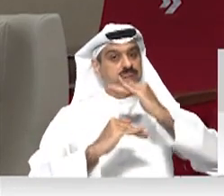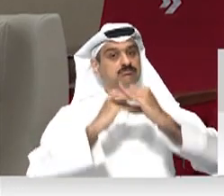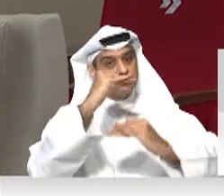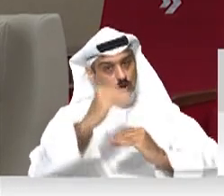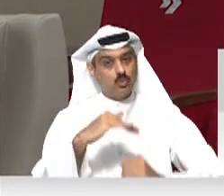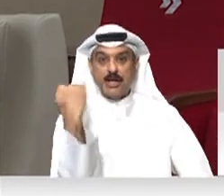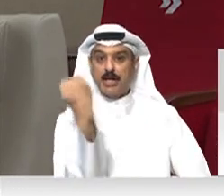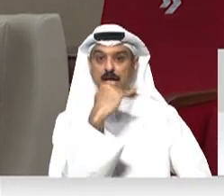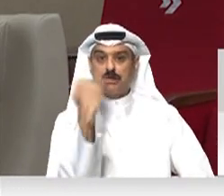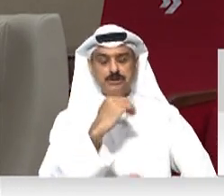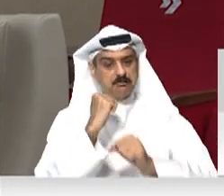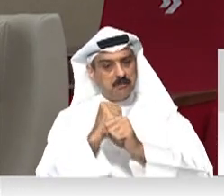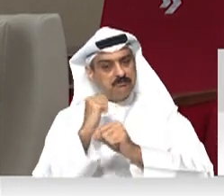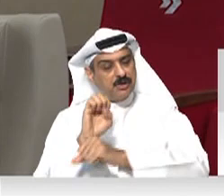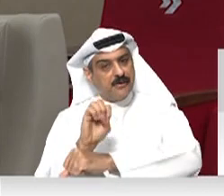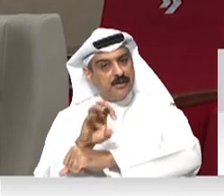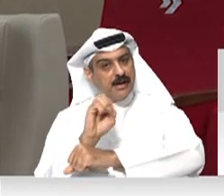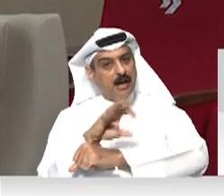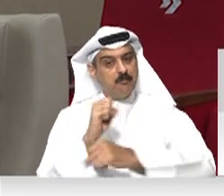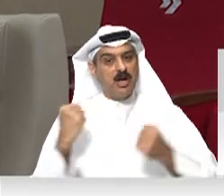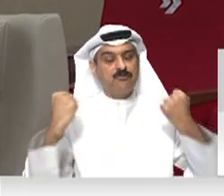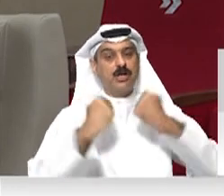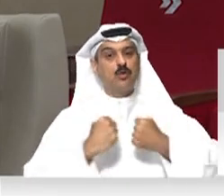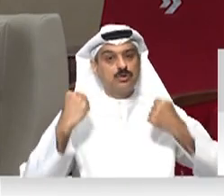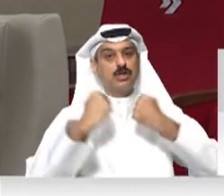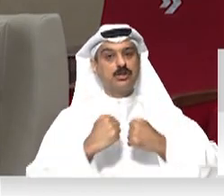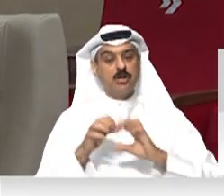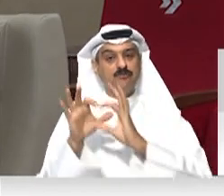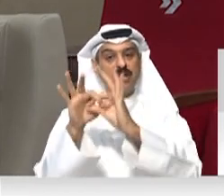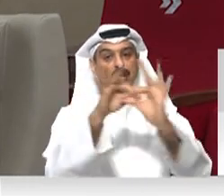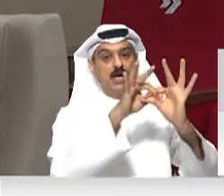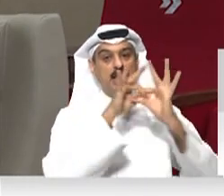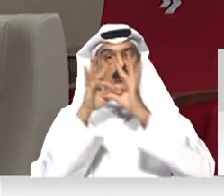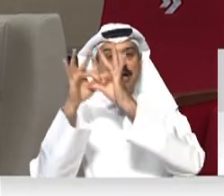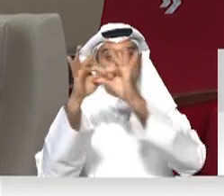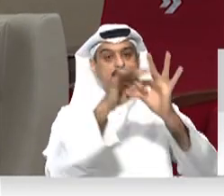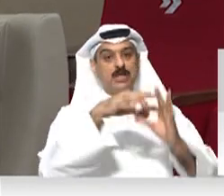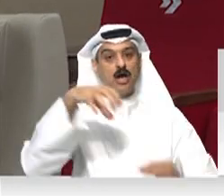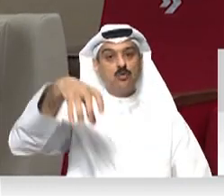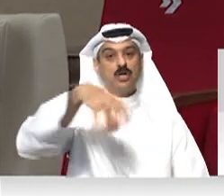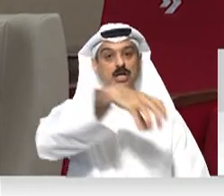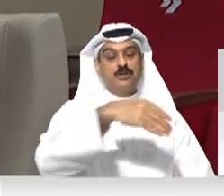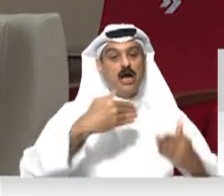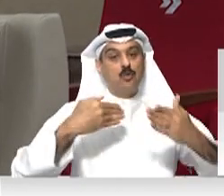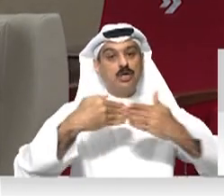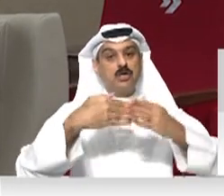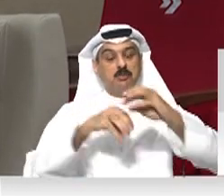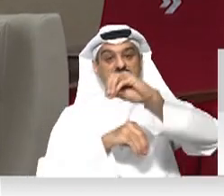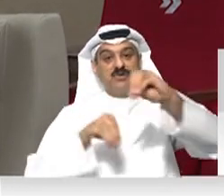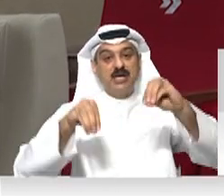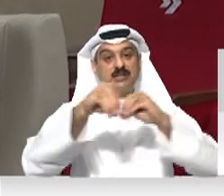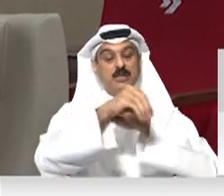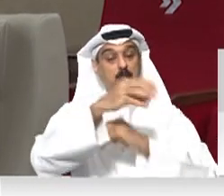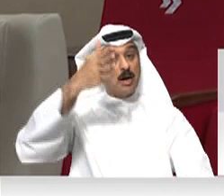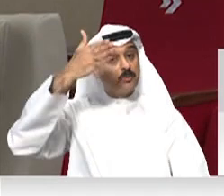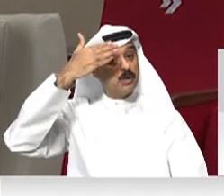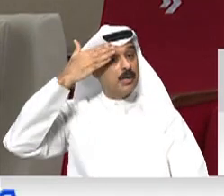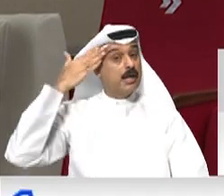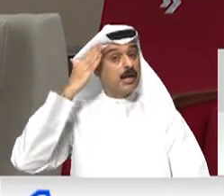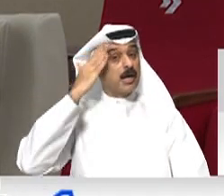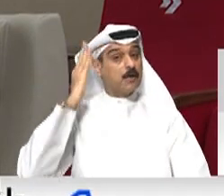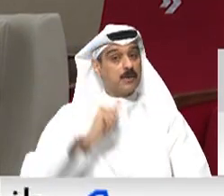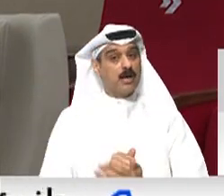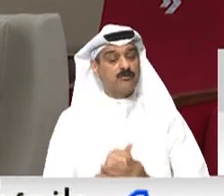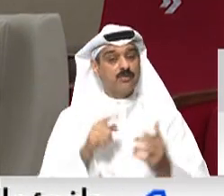كفاءاته وتطوير قدرته على هذا العمل بالتعاون مع الدول المحيطة وكذلك الإقليمية والعالمية للوصول